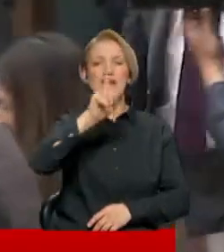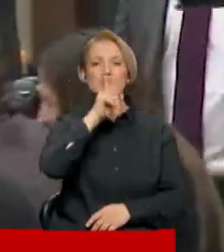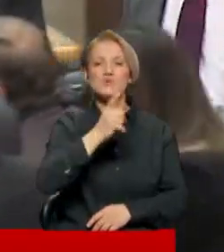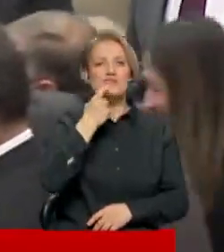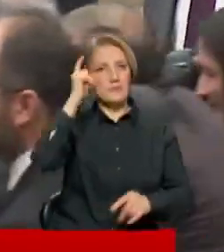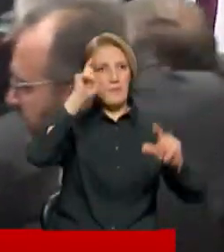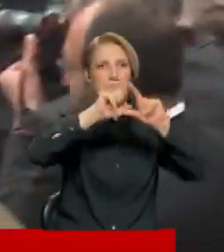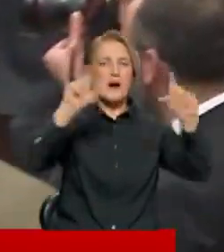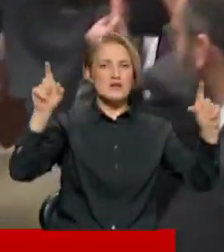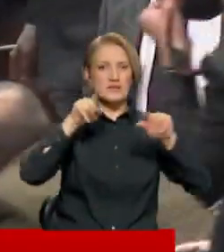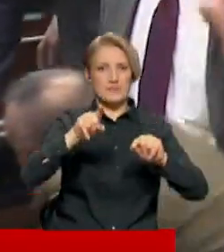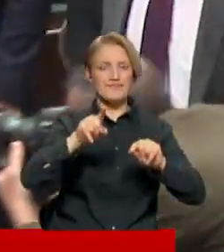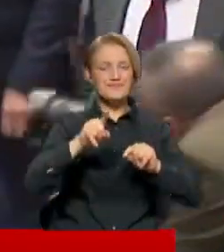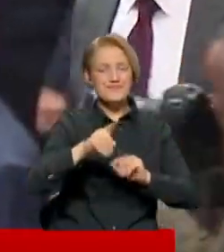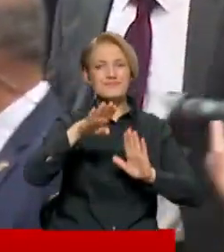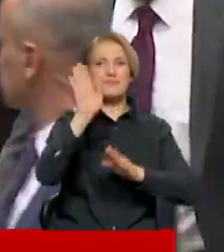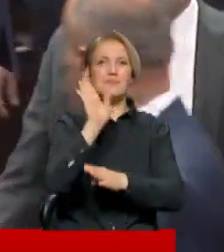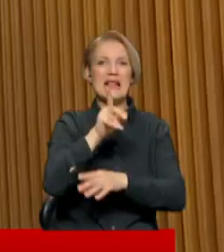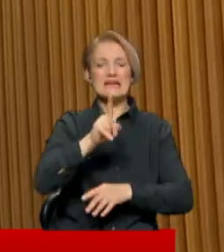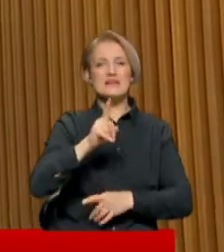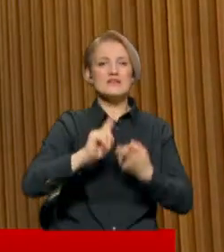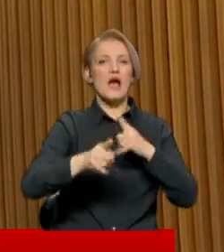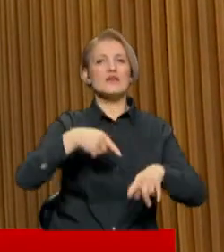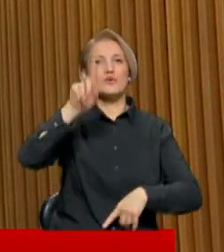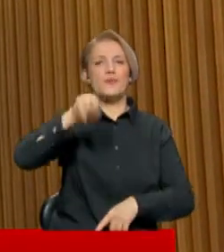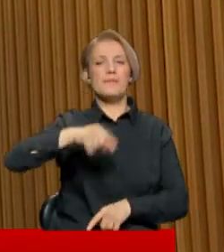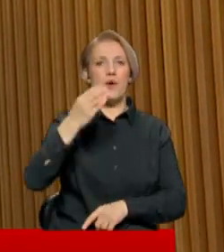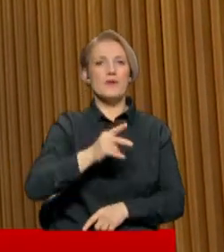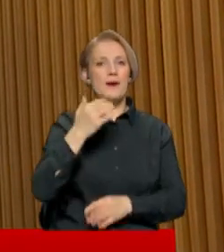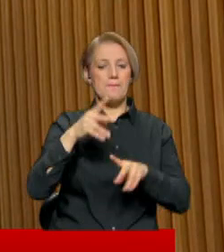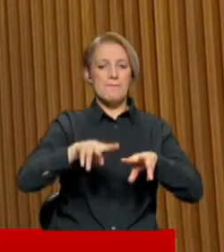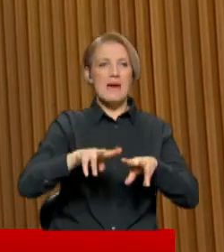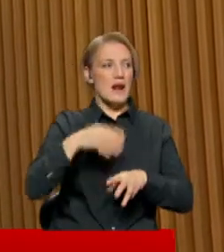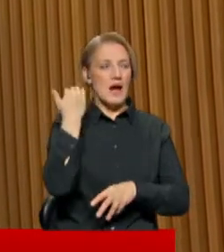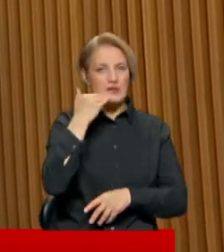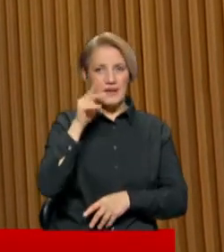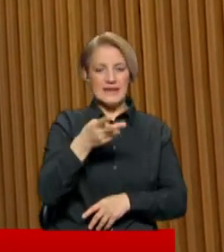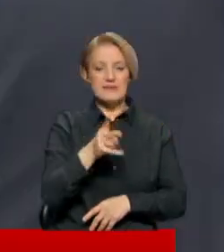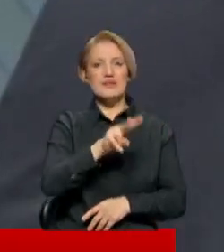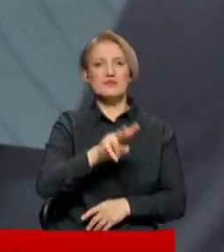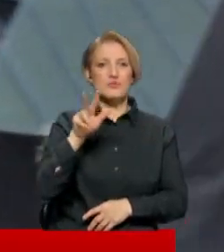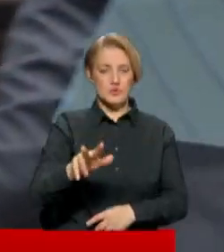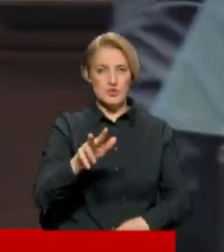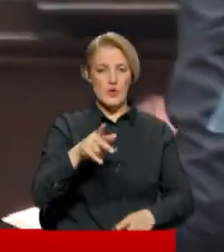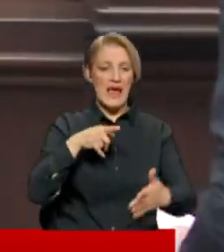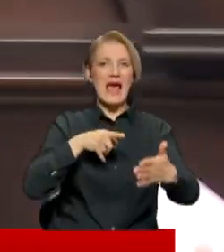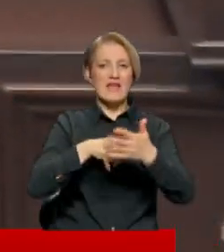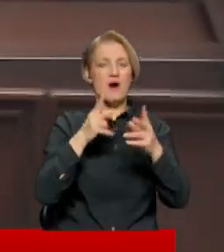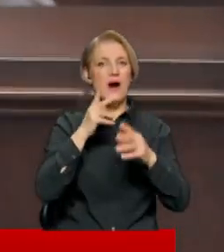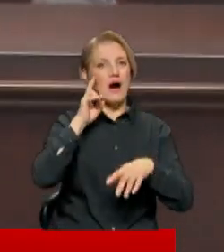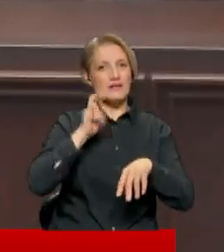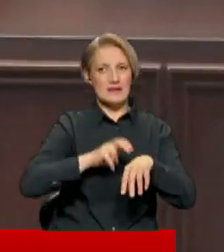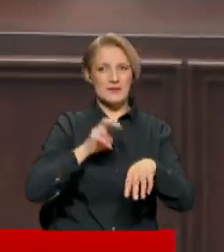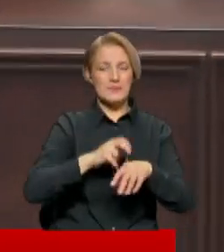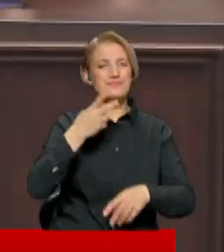yılı başlığıyla açıkladığı Vizyon belgesi siyasetin gündemi Meral Akşener 2023 hedeflerini hatırlatarak Erdoğan'ı eleştirdi erdoğansa